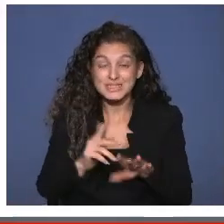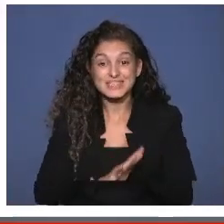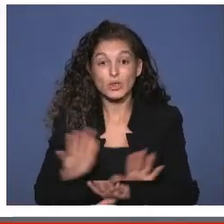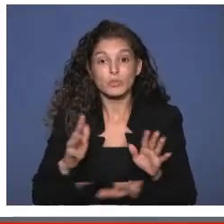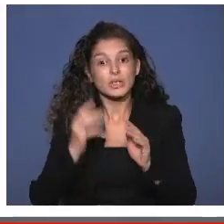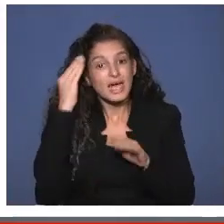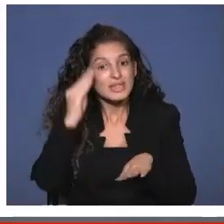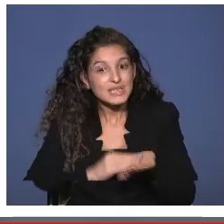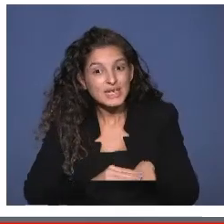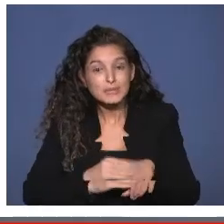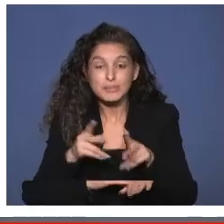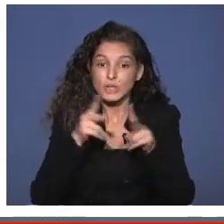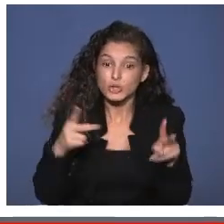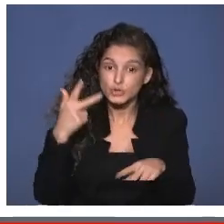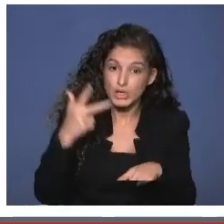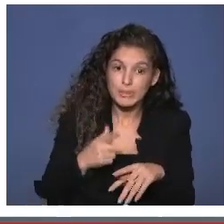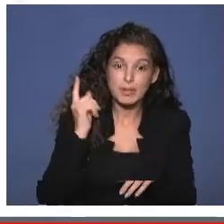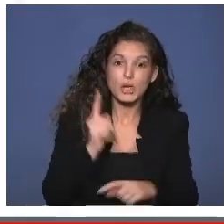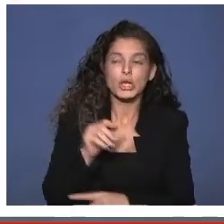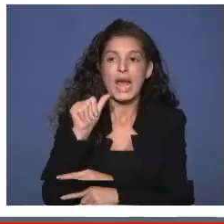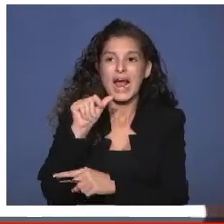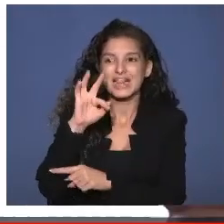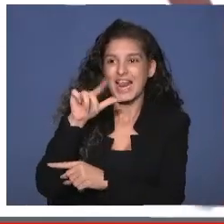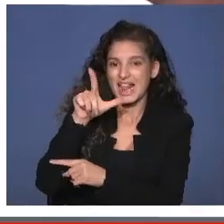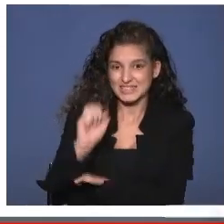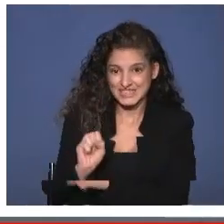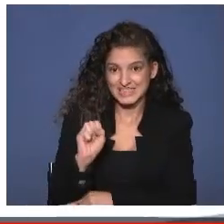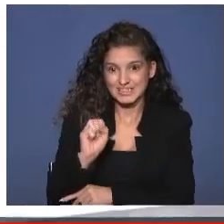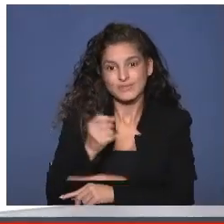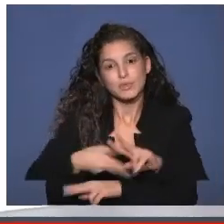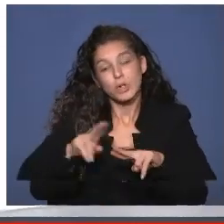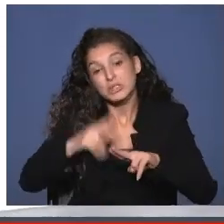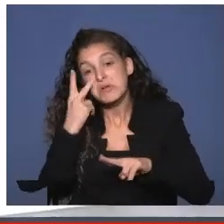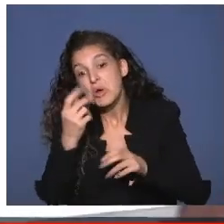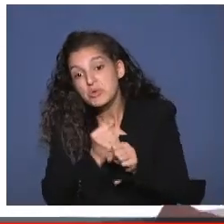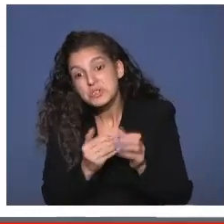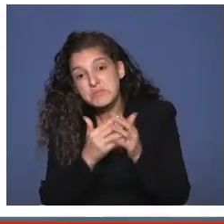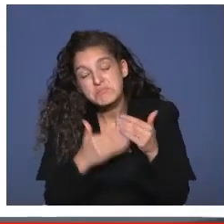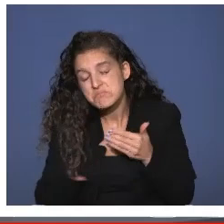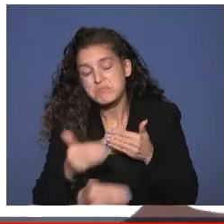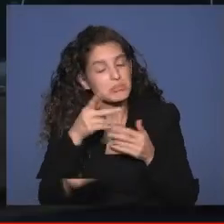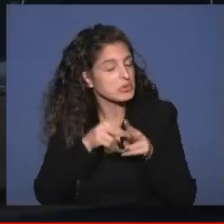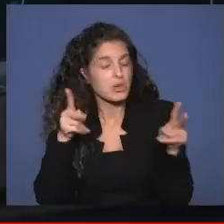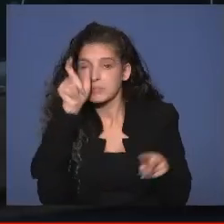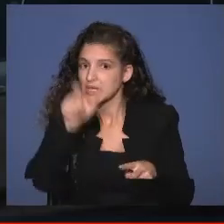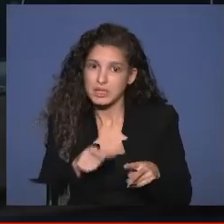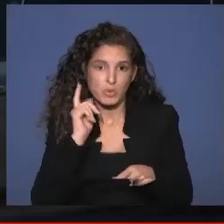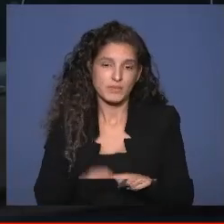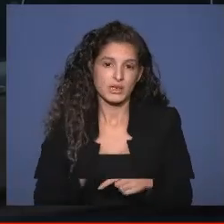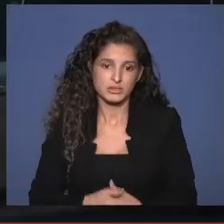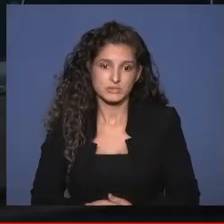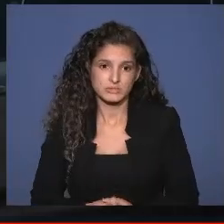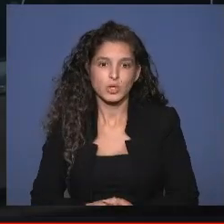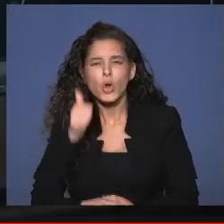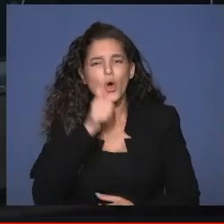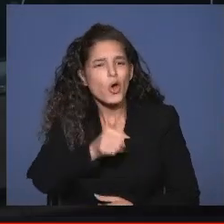נעדכן אותו שיש לנו פתרון לשלושה ימים במלון אטלס, ובואי נראה מה אנחנו עושים הלאה. אנחנו חייבים למצוא פתרון לבן אדם. בכל יום היא